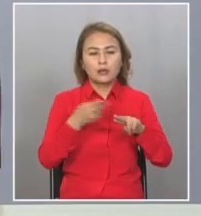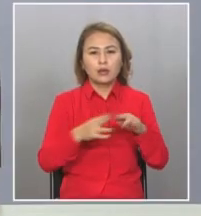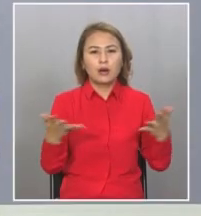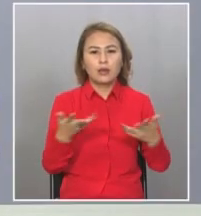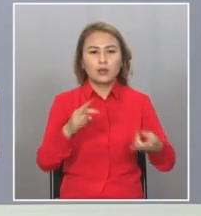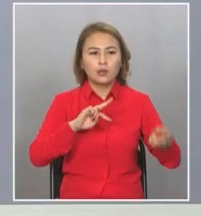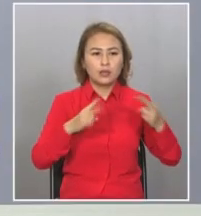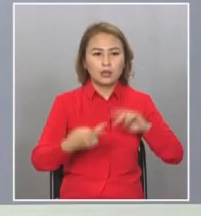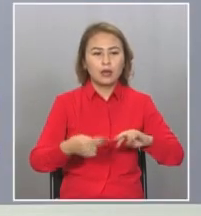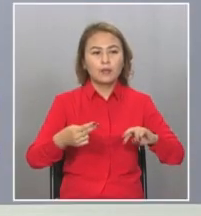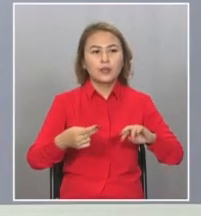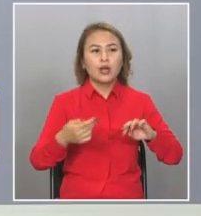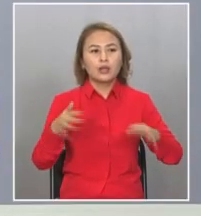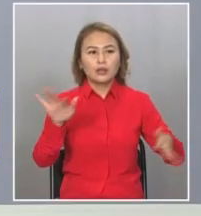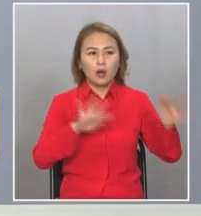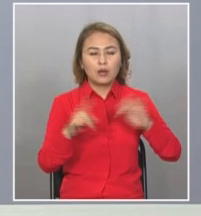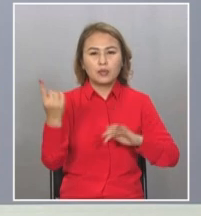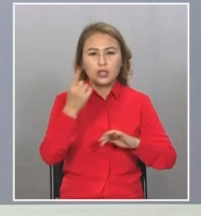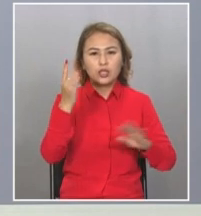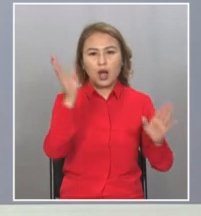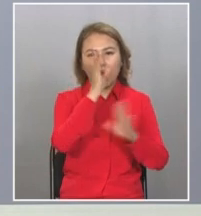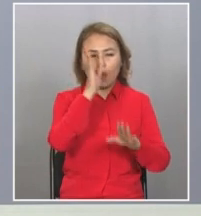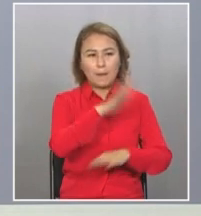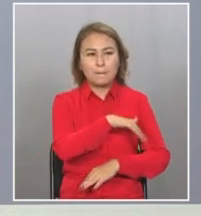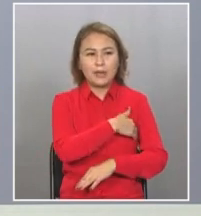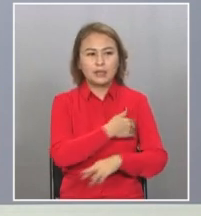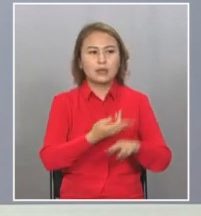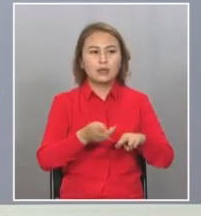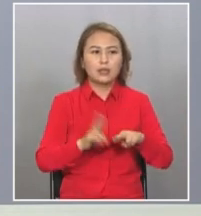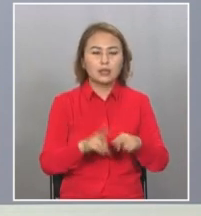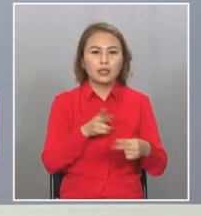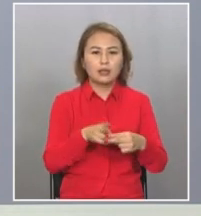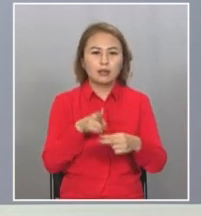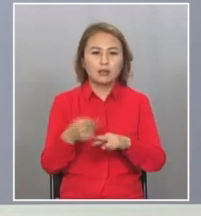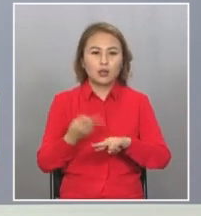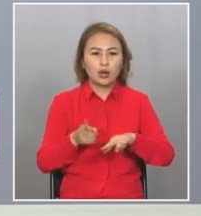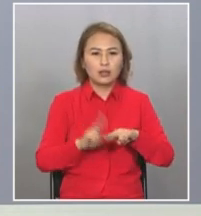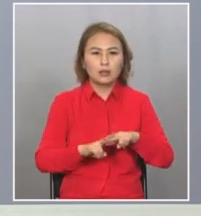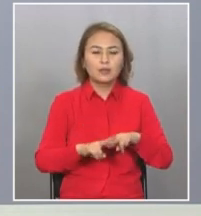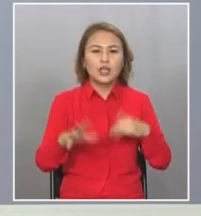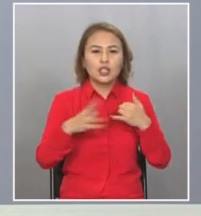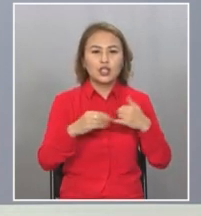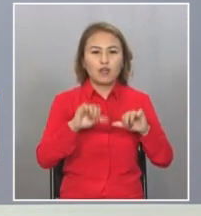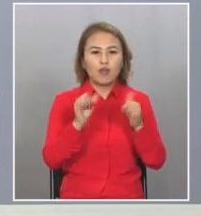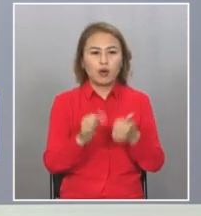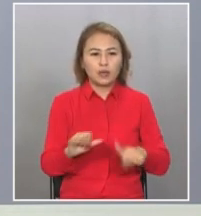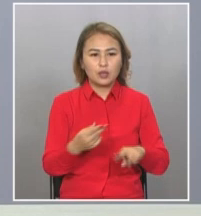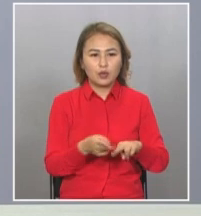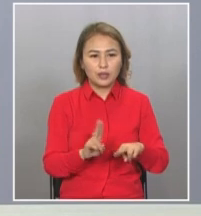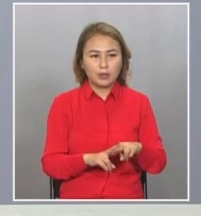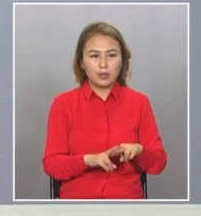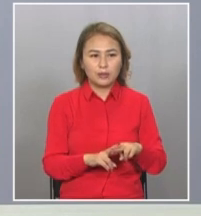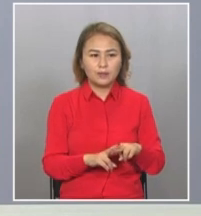қандай? Таулар біріншіден ауа массаларын тежейтін кедергі келтіретін жер формасы болып табылады.